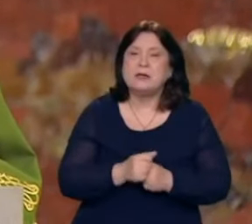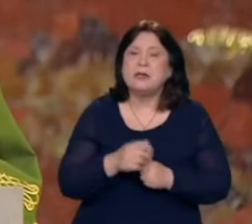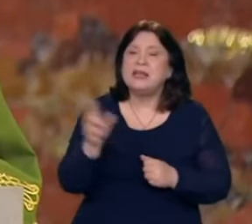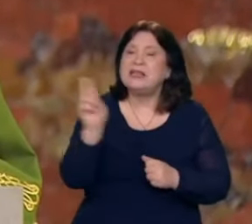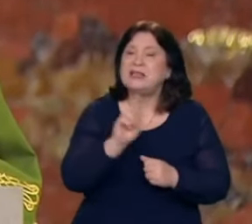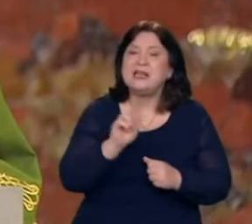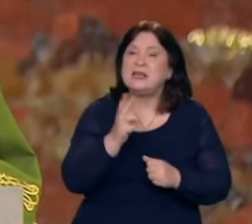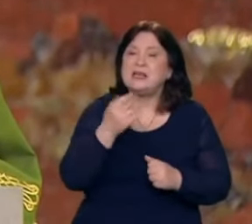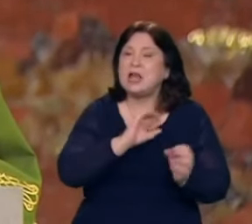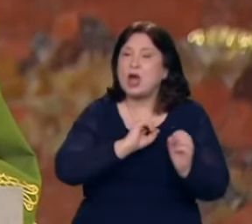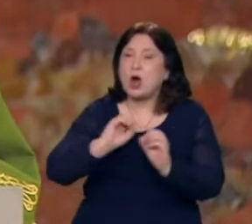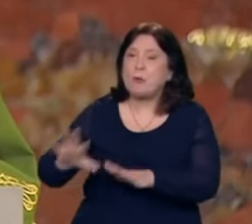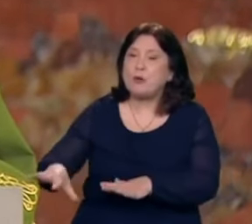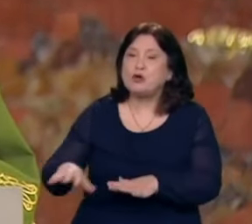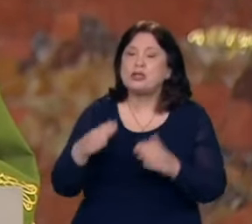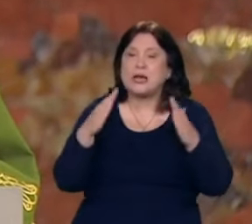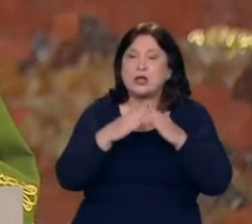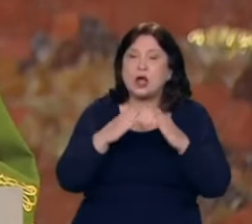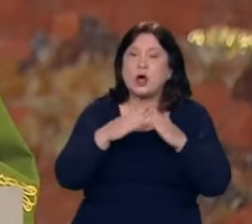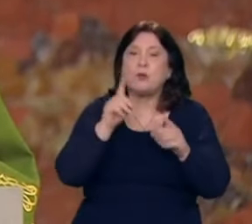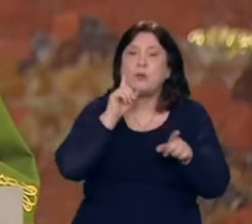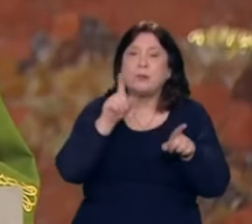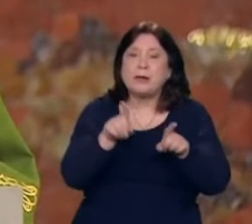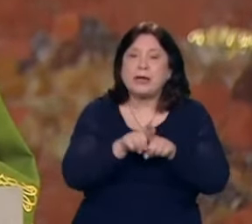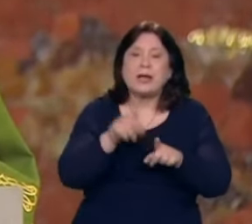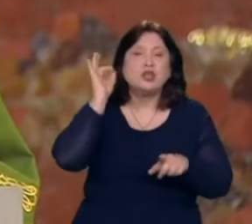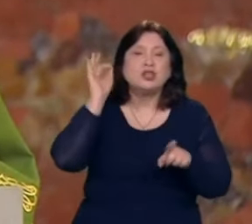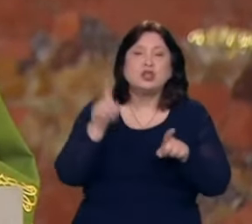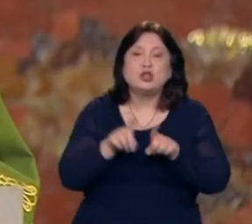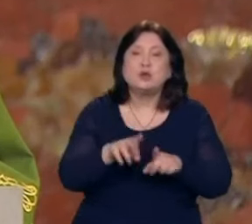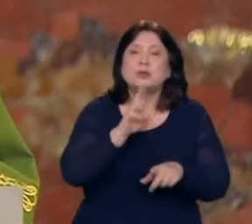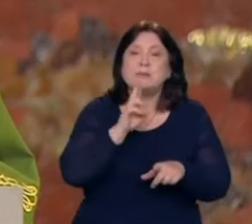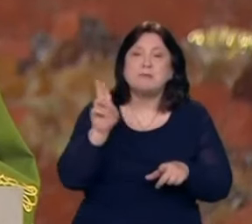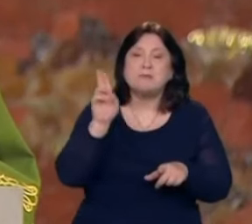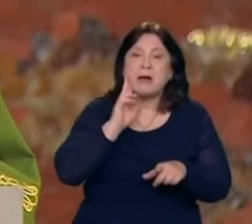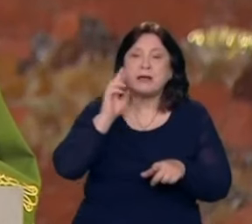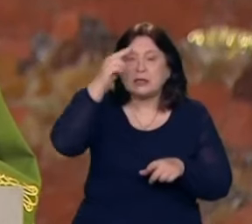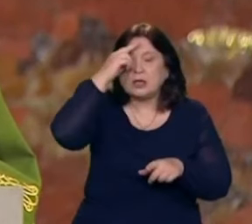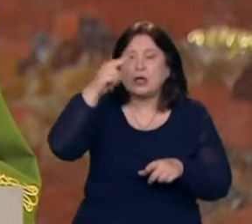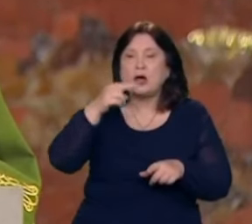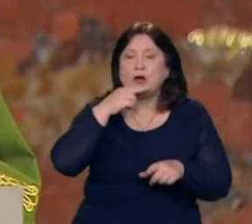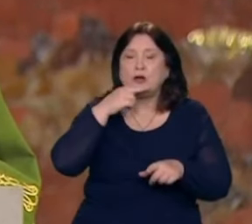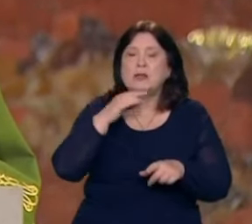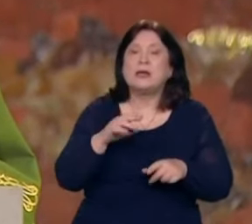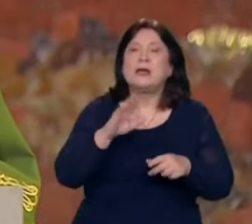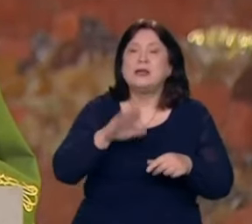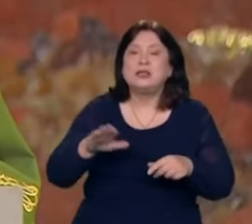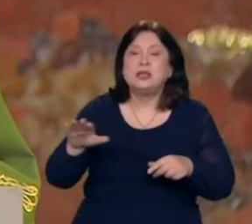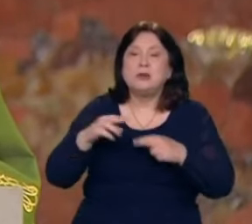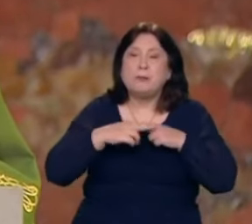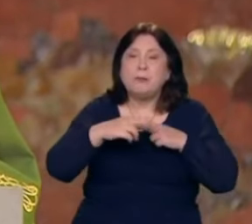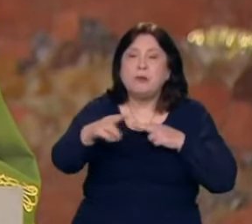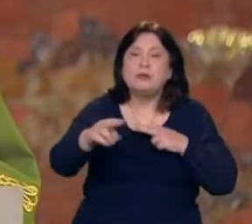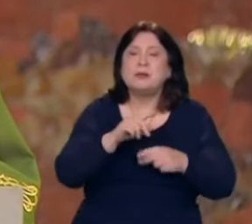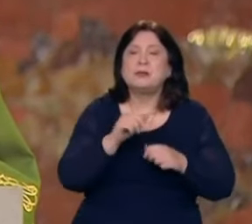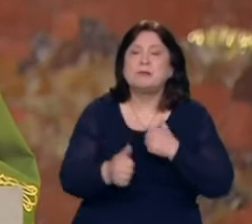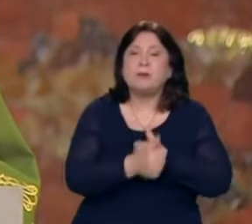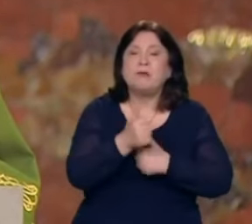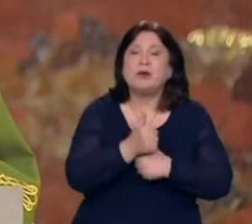opuszcza domu braci sióstr matki ojca dzieci i pól z powodu mnie i z powodu